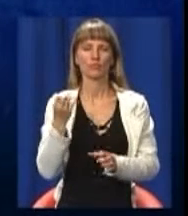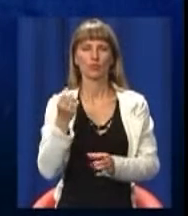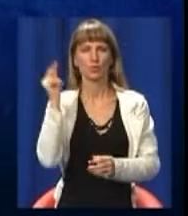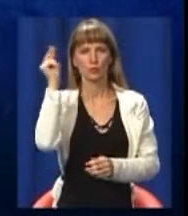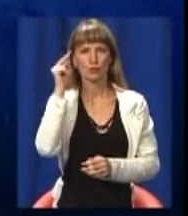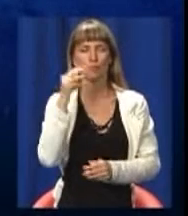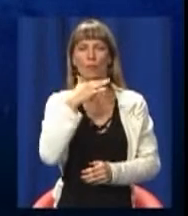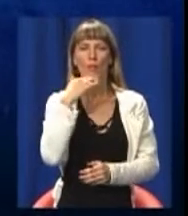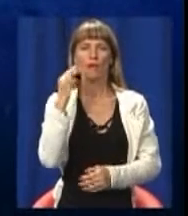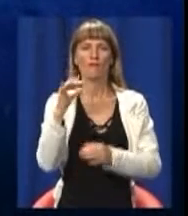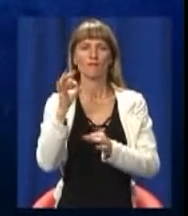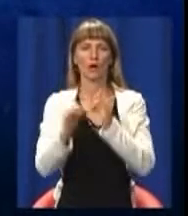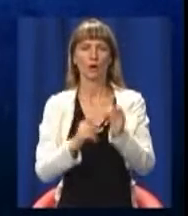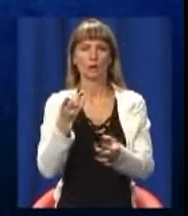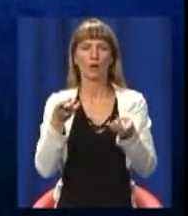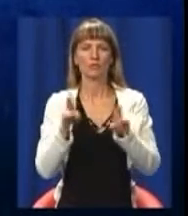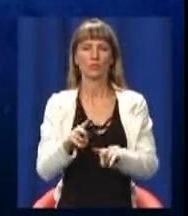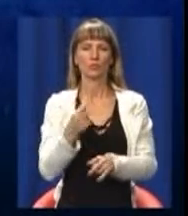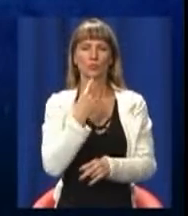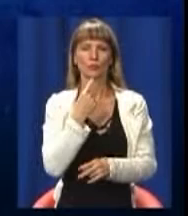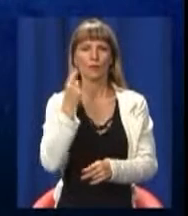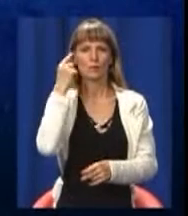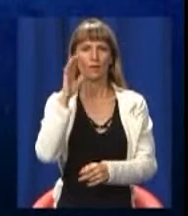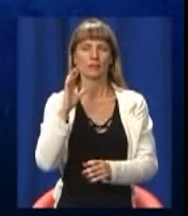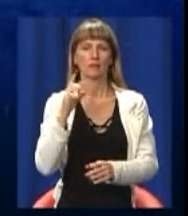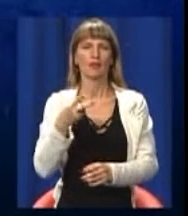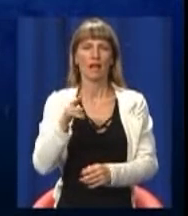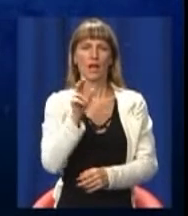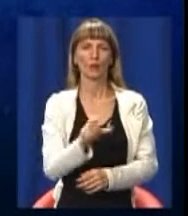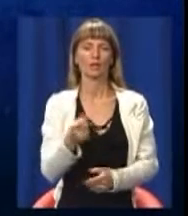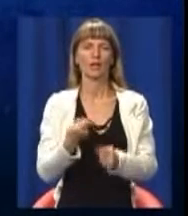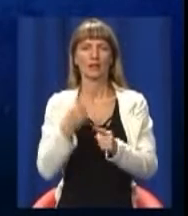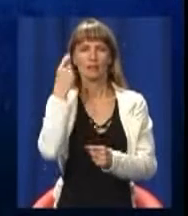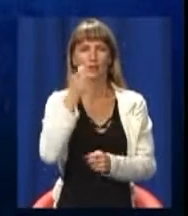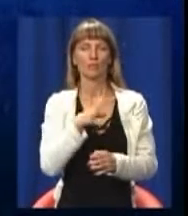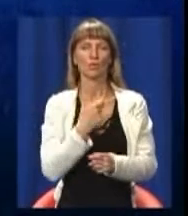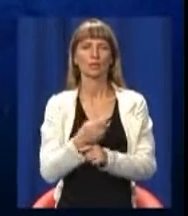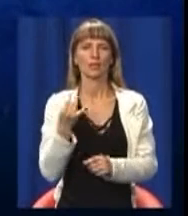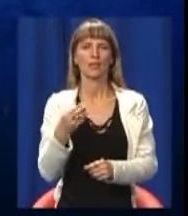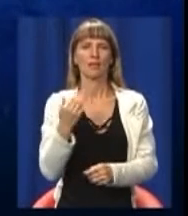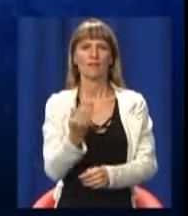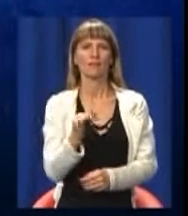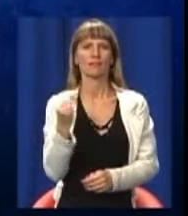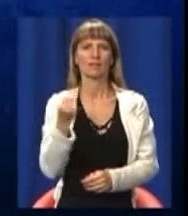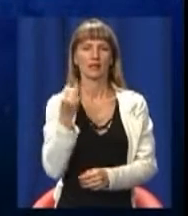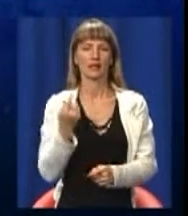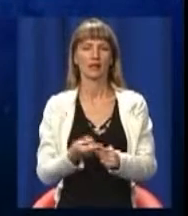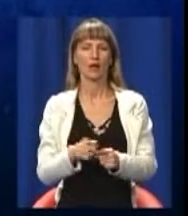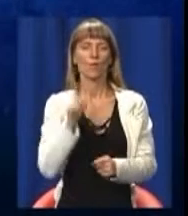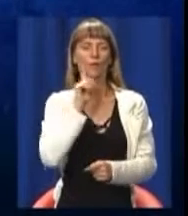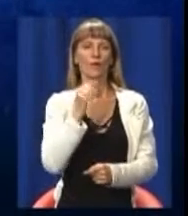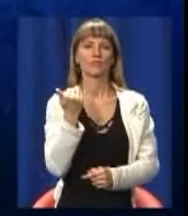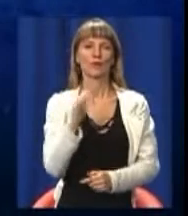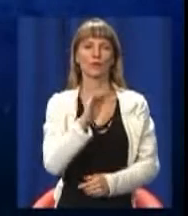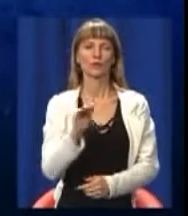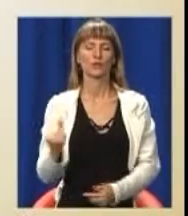космосі залишається загадкою для людства. Будемо сподіватися, що ця інформація була дуже цікавою для вас і ви зацікавилися небом. Ну а поки що ми з